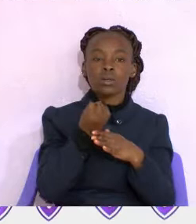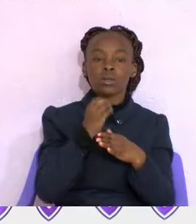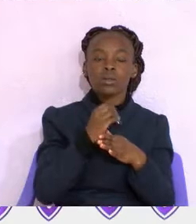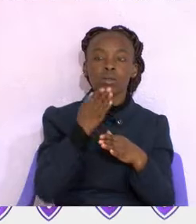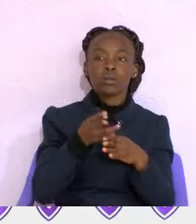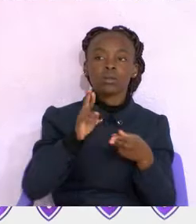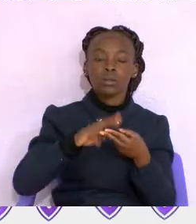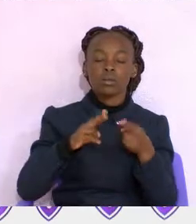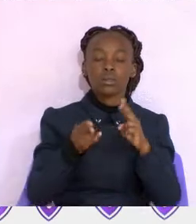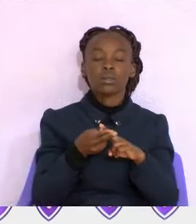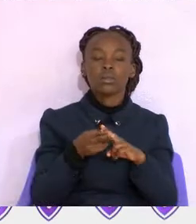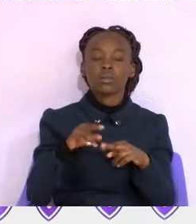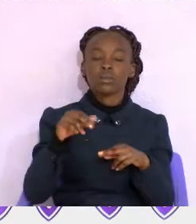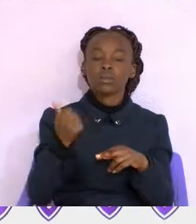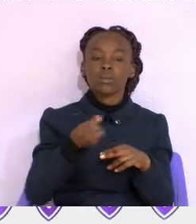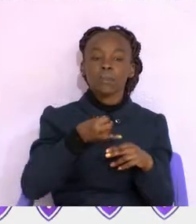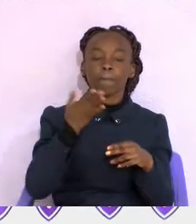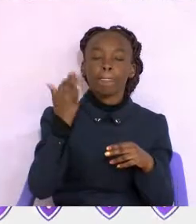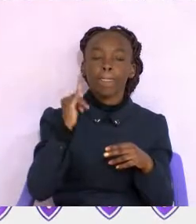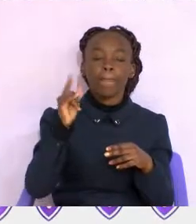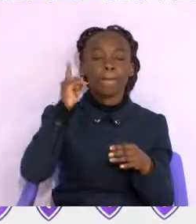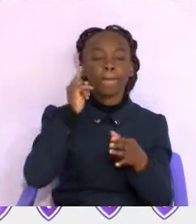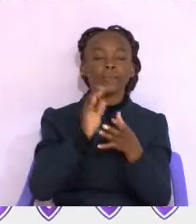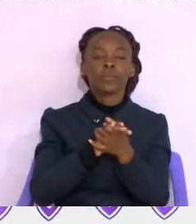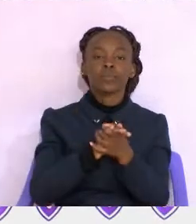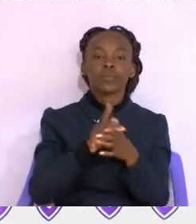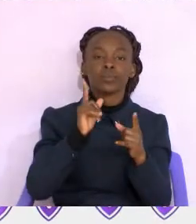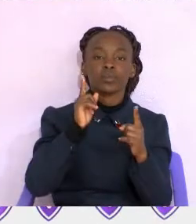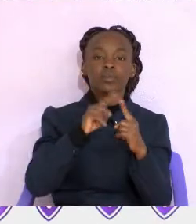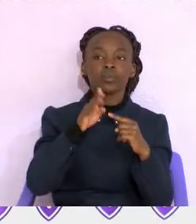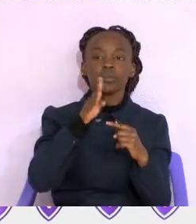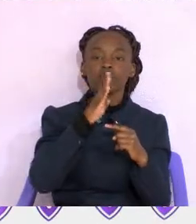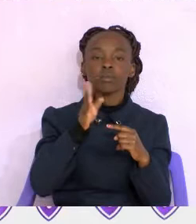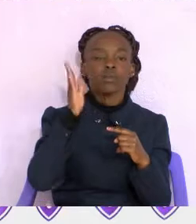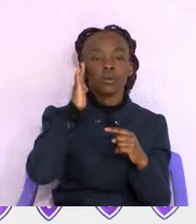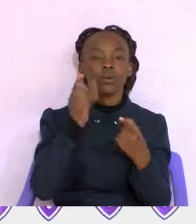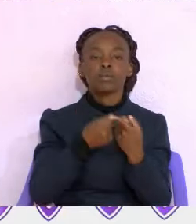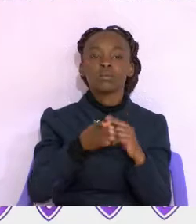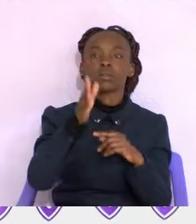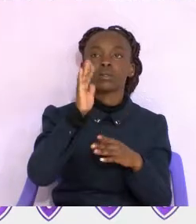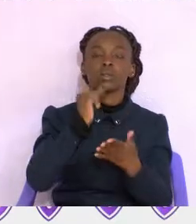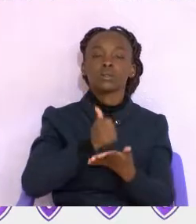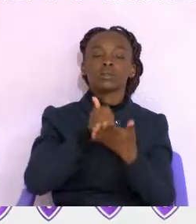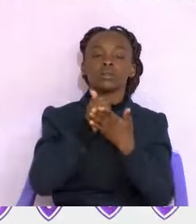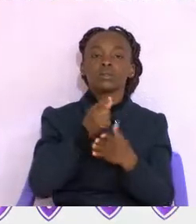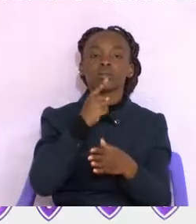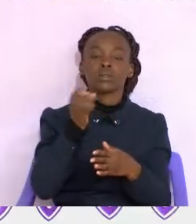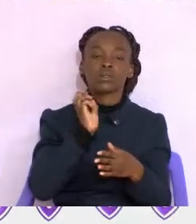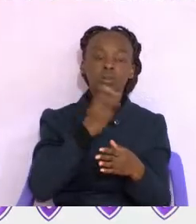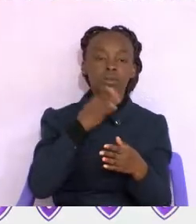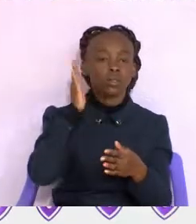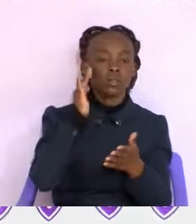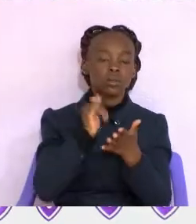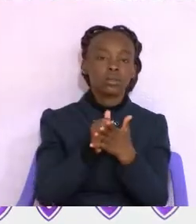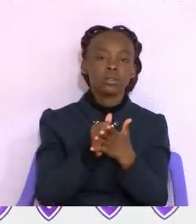Wengine wapendwa wameamini kujua ama kujulikana. Lakini Mungu atusaidie ili tukaweze kujua